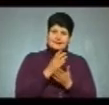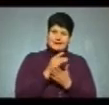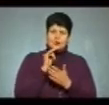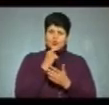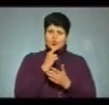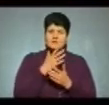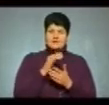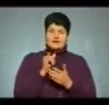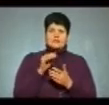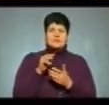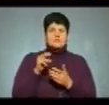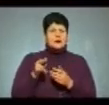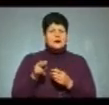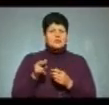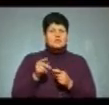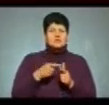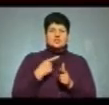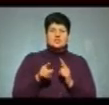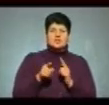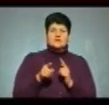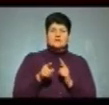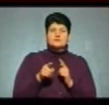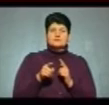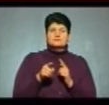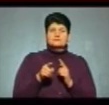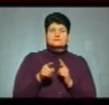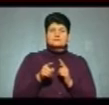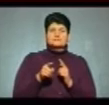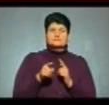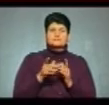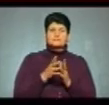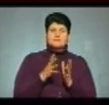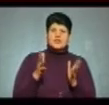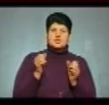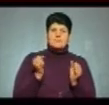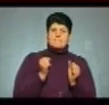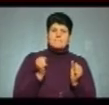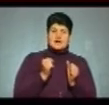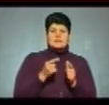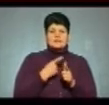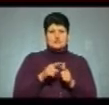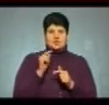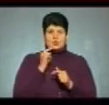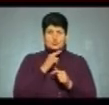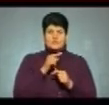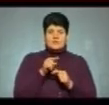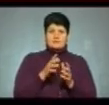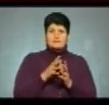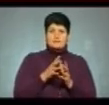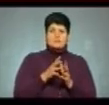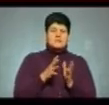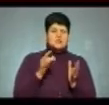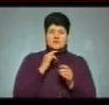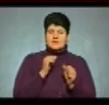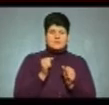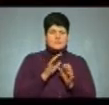ІТП? Чи вони лише, можна сказати, більше мерзнуть, це, так, ніж економлять? Ні, більше мерзнуть вони не мерзнуть,